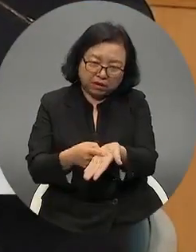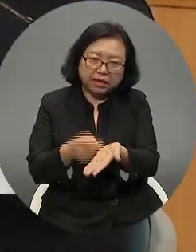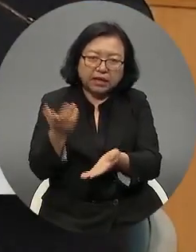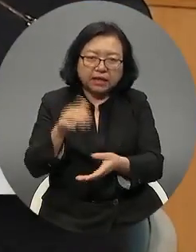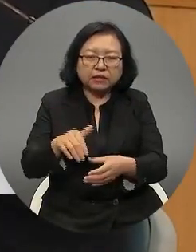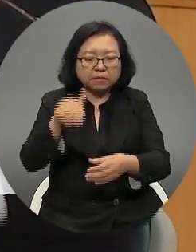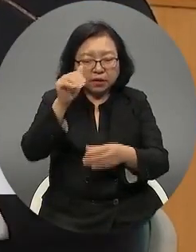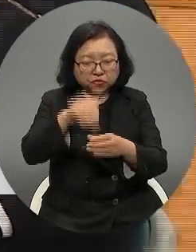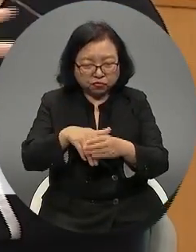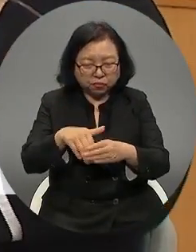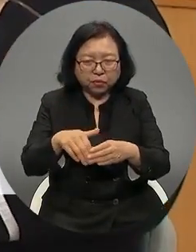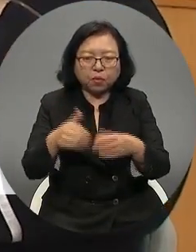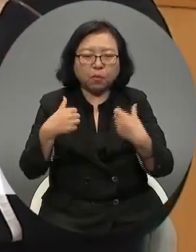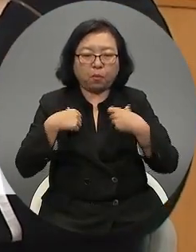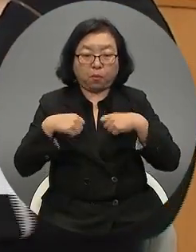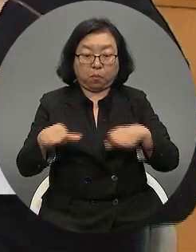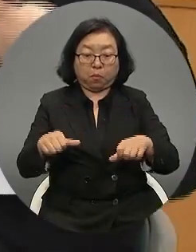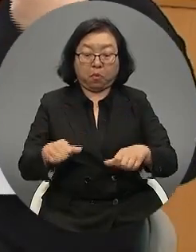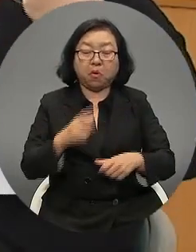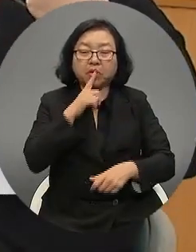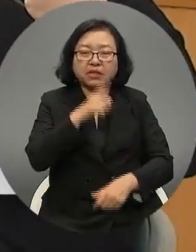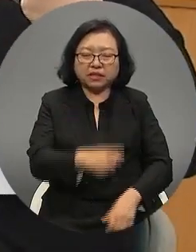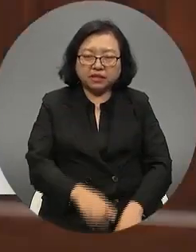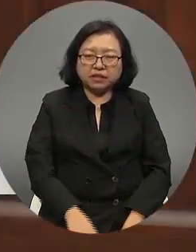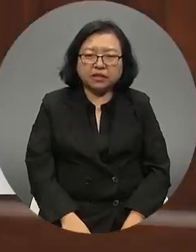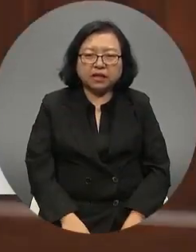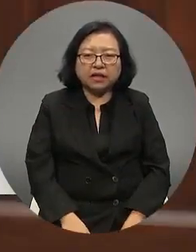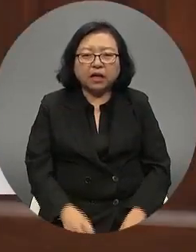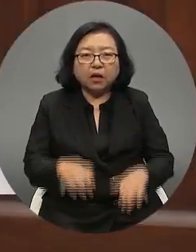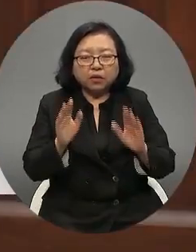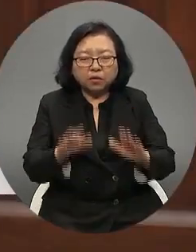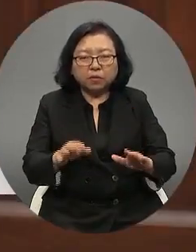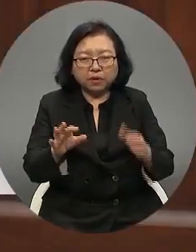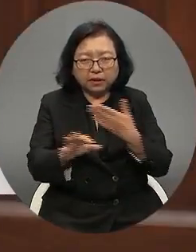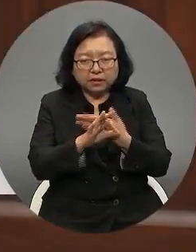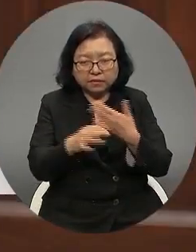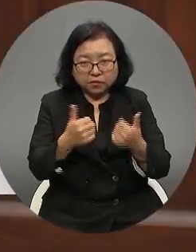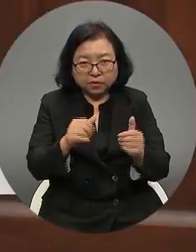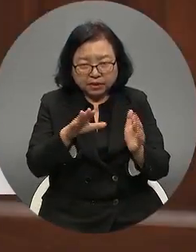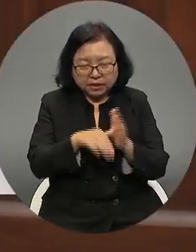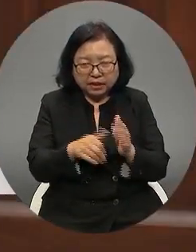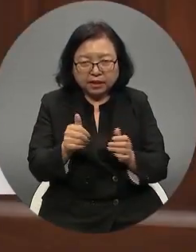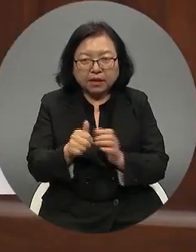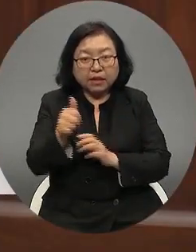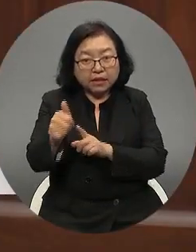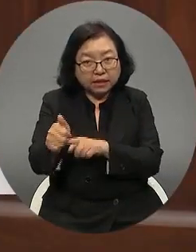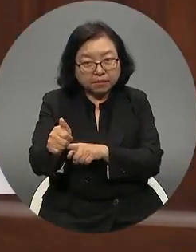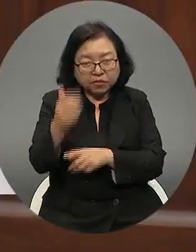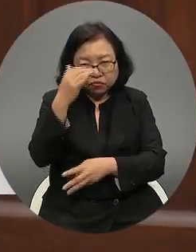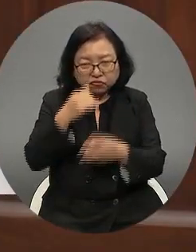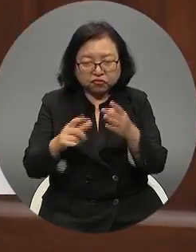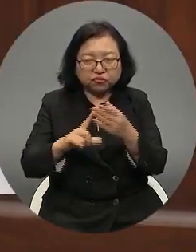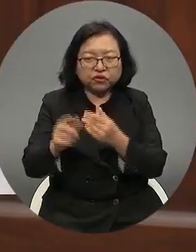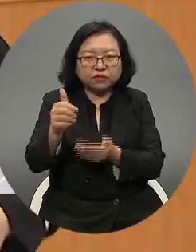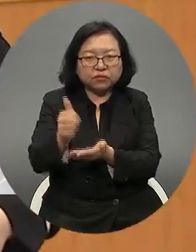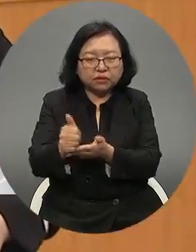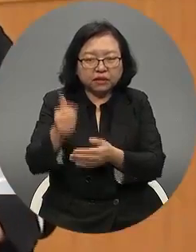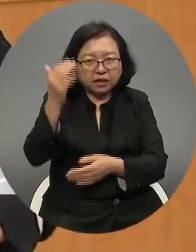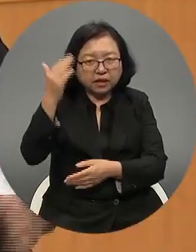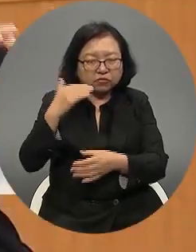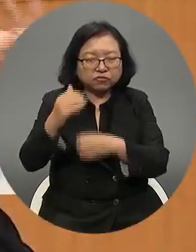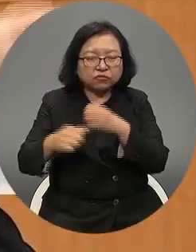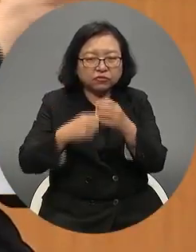냈습니다 국민의 힘 고민서 충주 시의원은 이번 임시회에서 남편이 충주 지회장으로 있는 한국